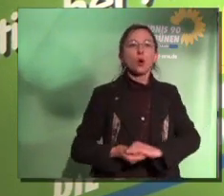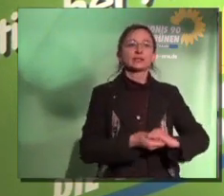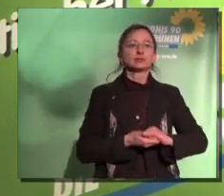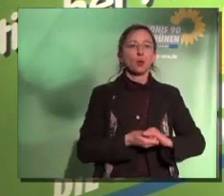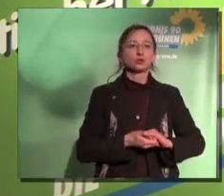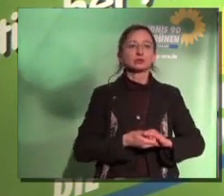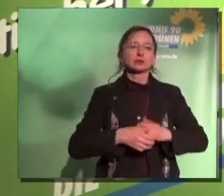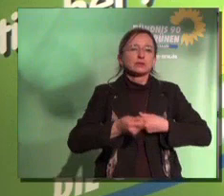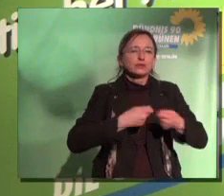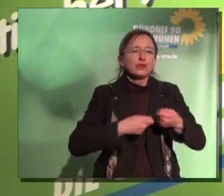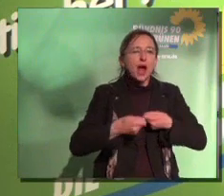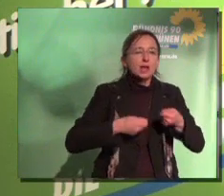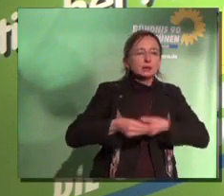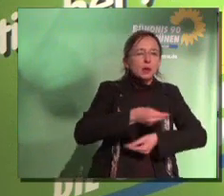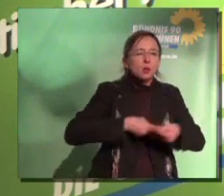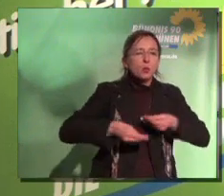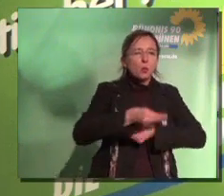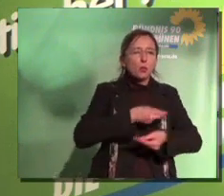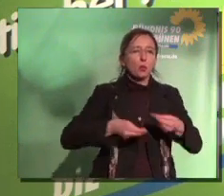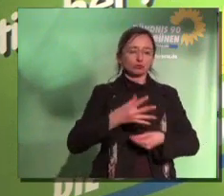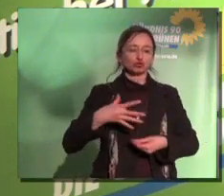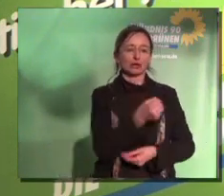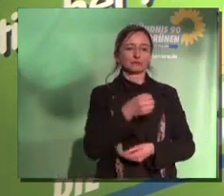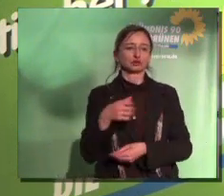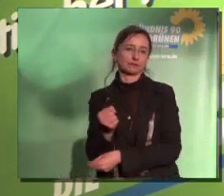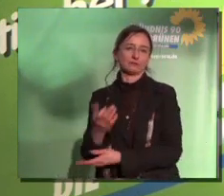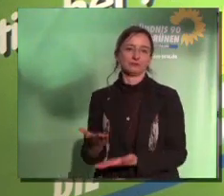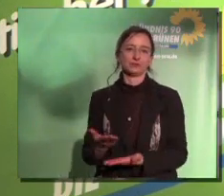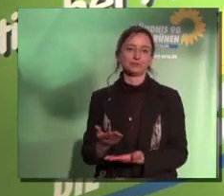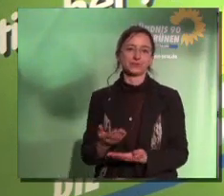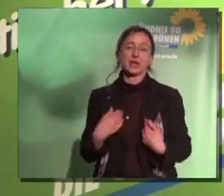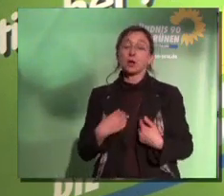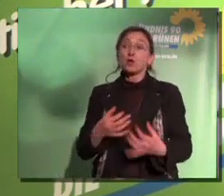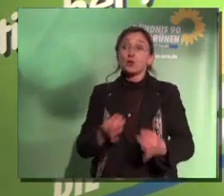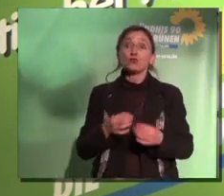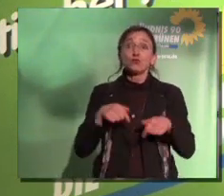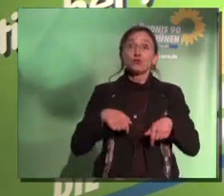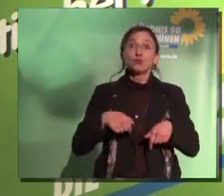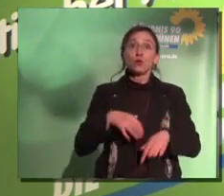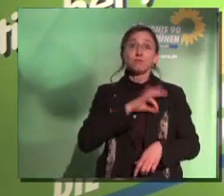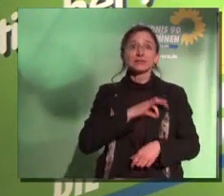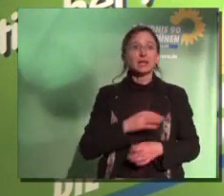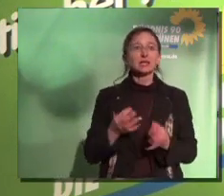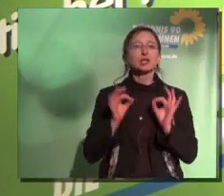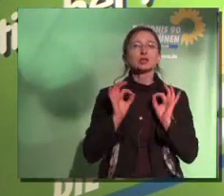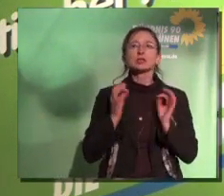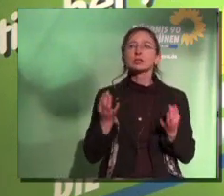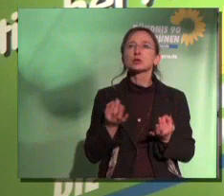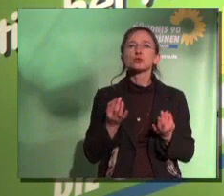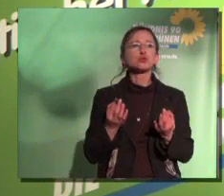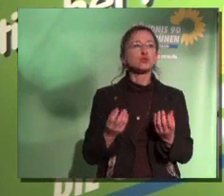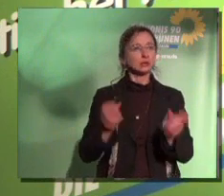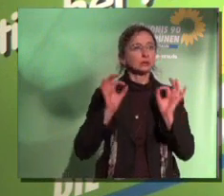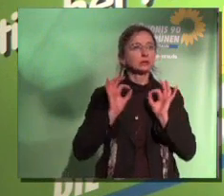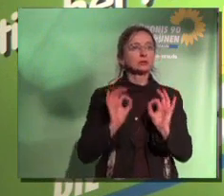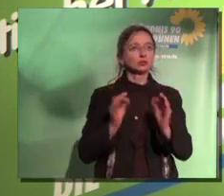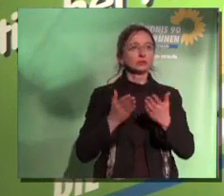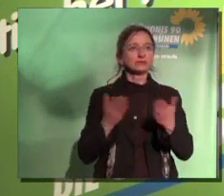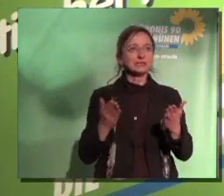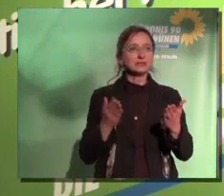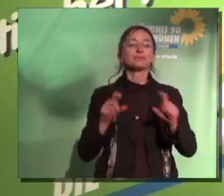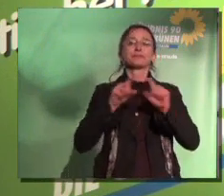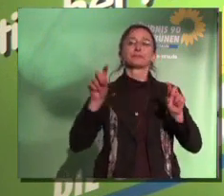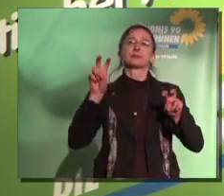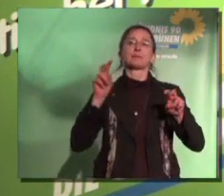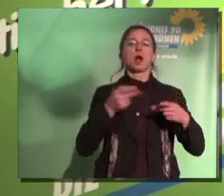durch. Und ich finde eine Sache richtig klasse, auch für uns Grüne. Wir haben sowohl bei den Themen Umwelt wie auch